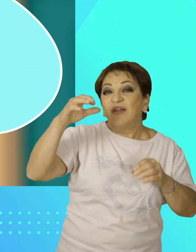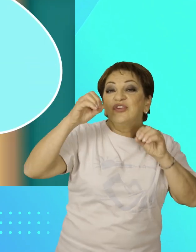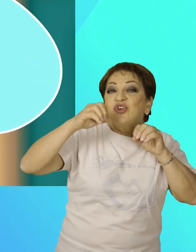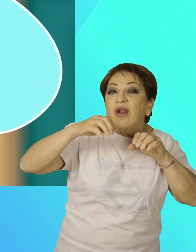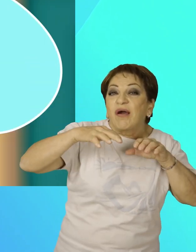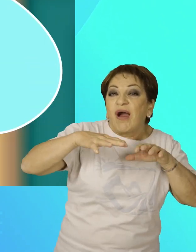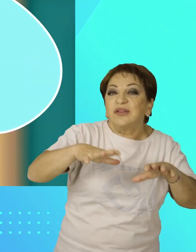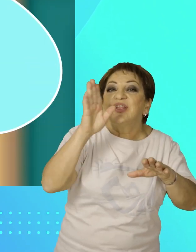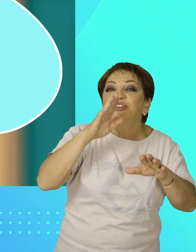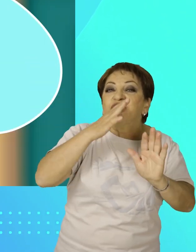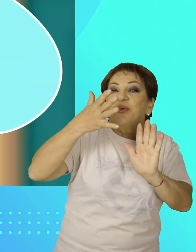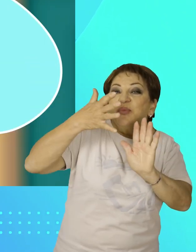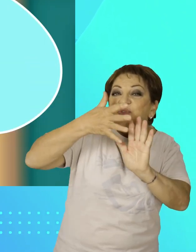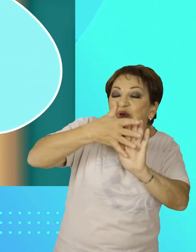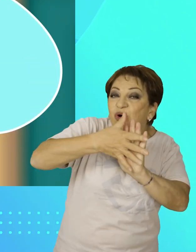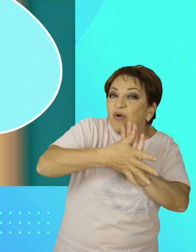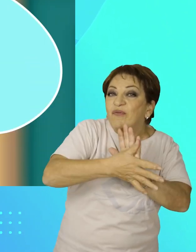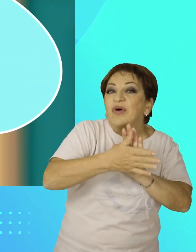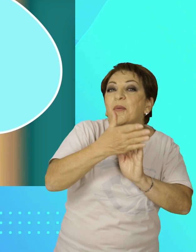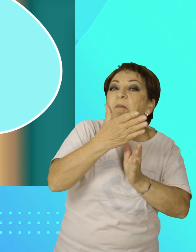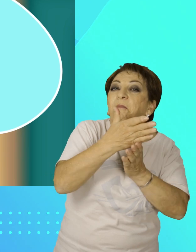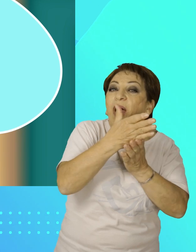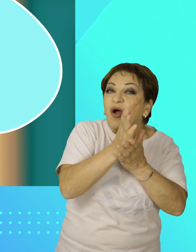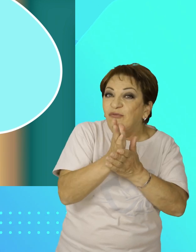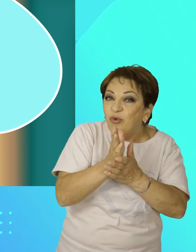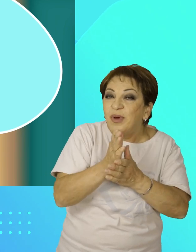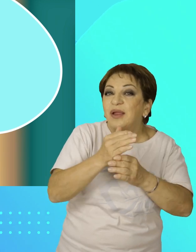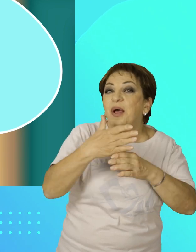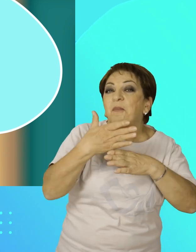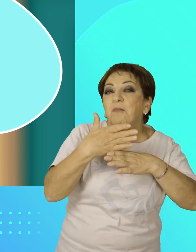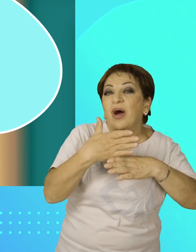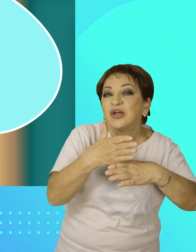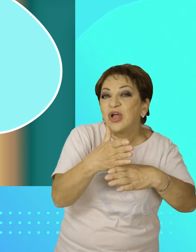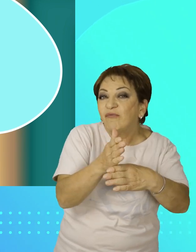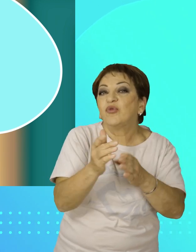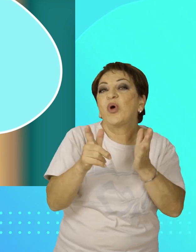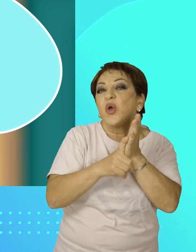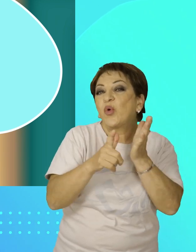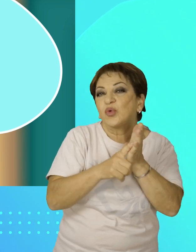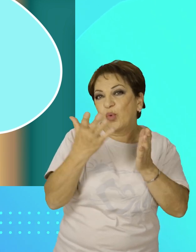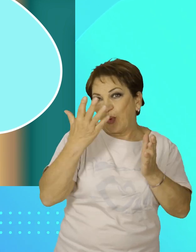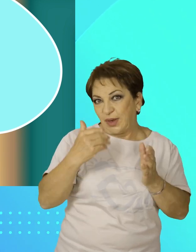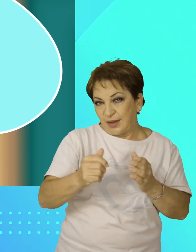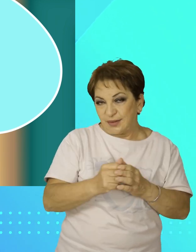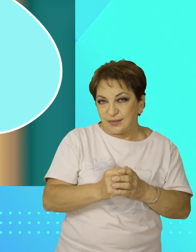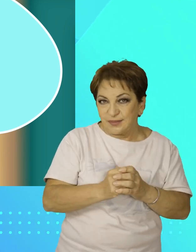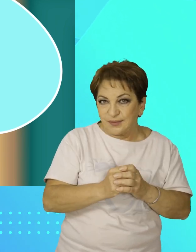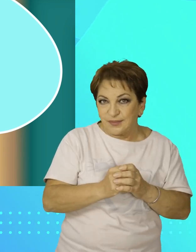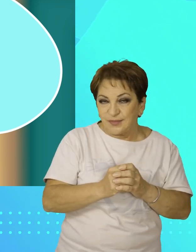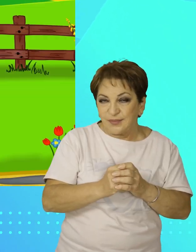առագայտներ անցնելով ժրի կատիլների միջով բեկվում է։ Եվ բաժանվում յոտ գույնի։